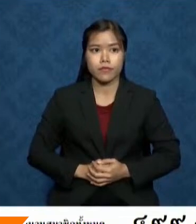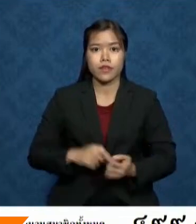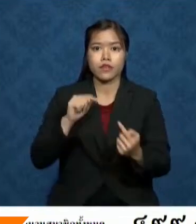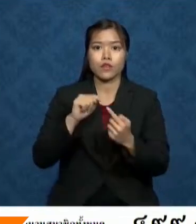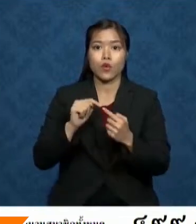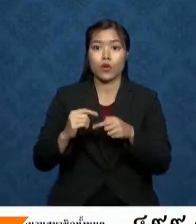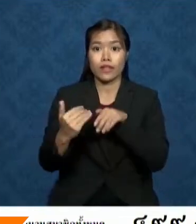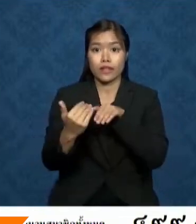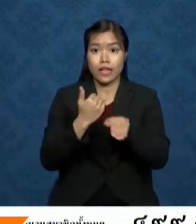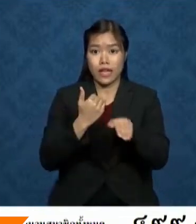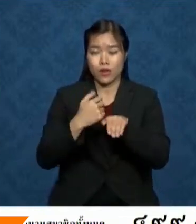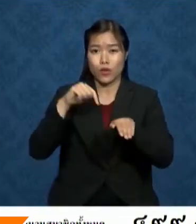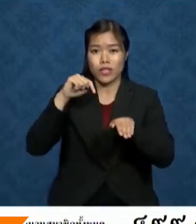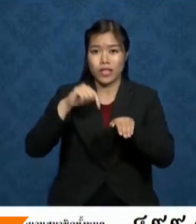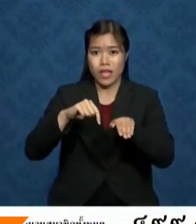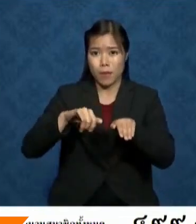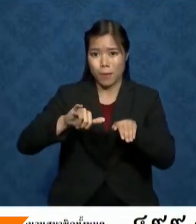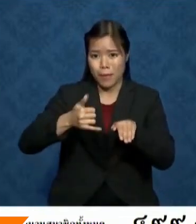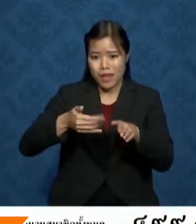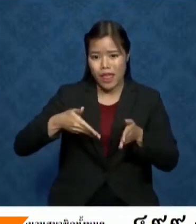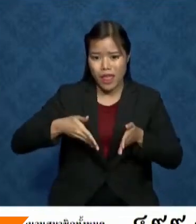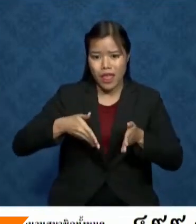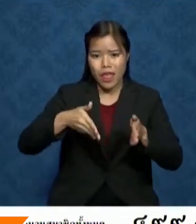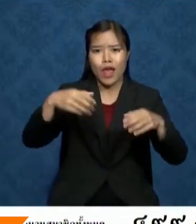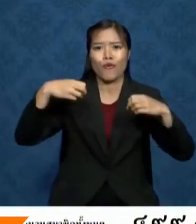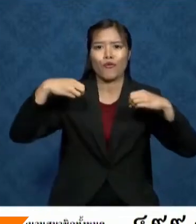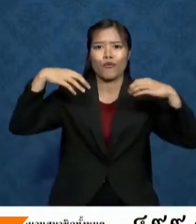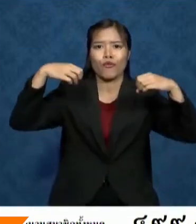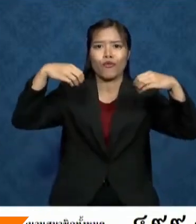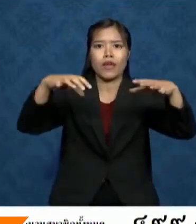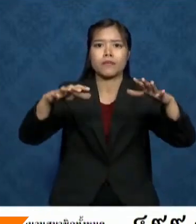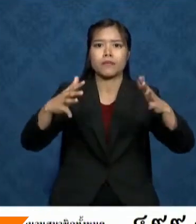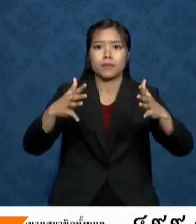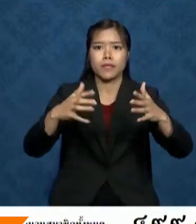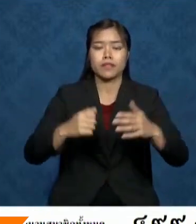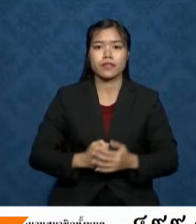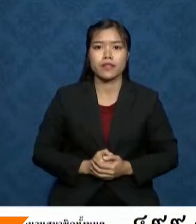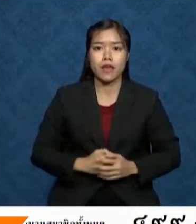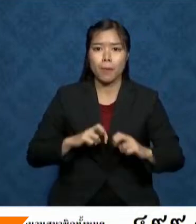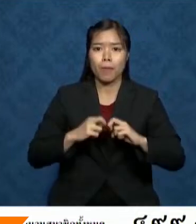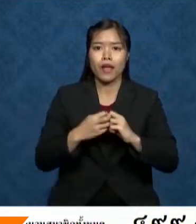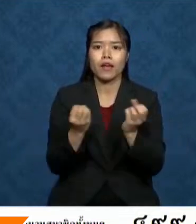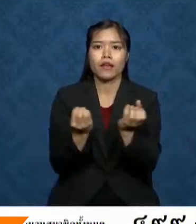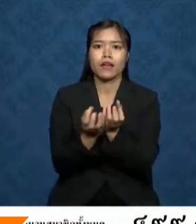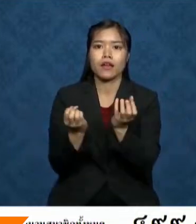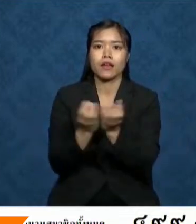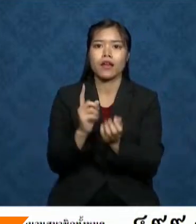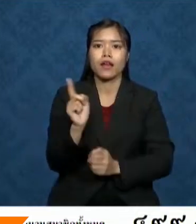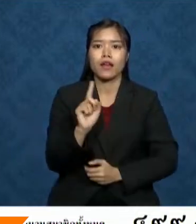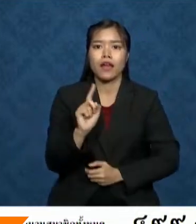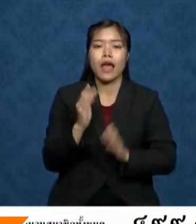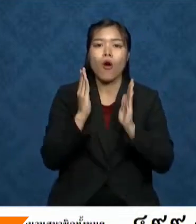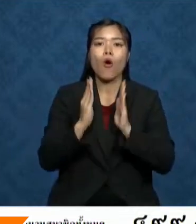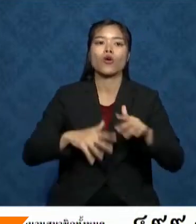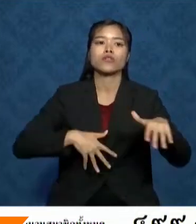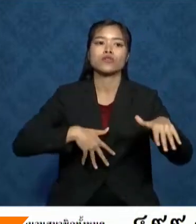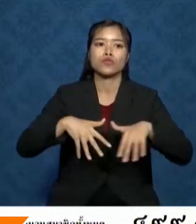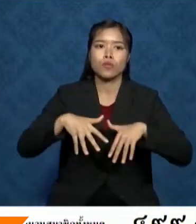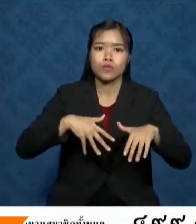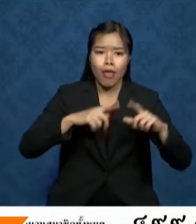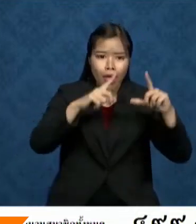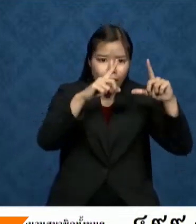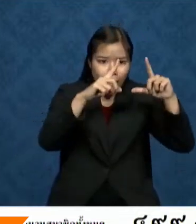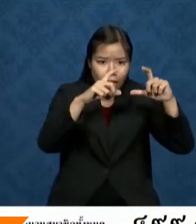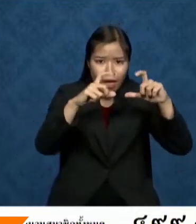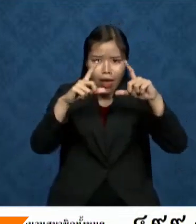บถนนเส้นนี้ในบางช่วงไม่มีไฟสองสว่ครับปัญหานี้เกิดมาจากการที่ประชาชนนะครับส่งรูป